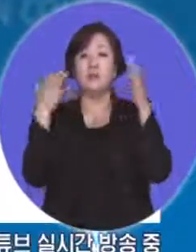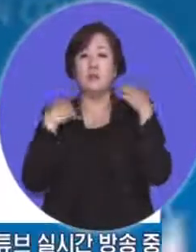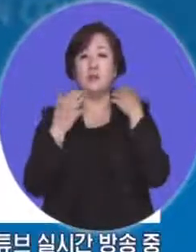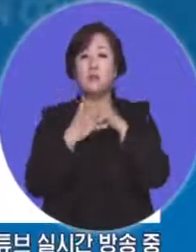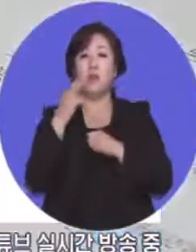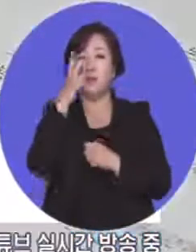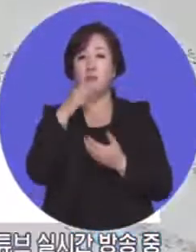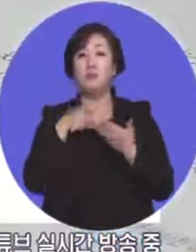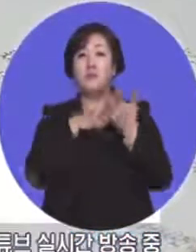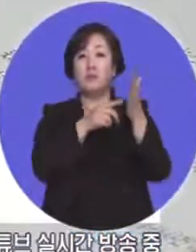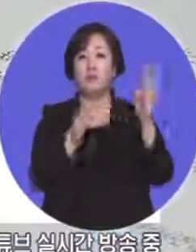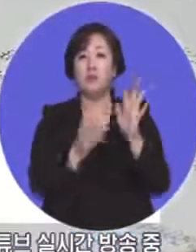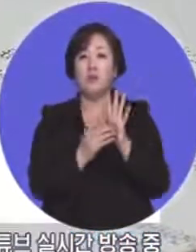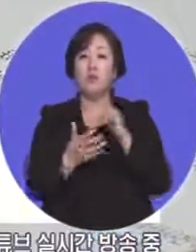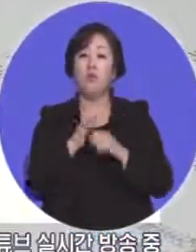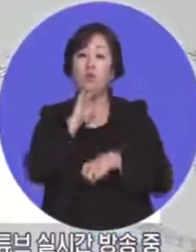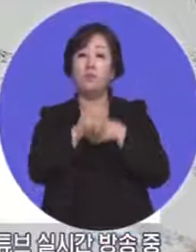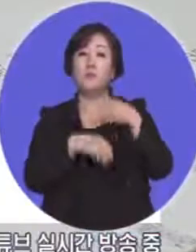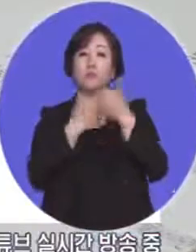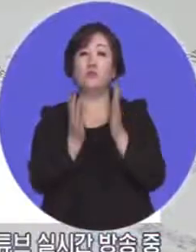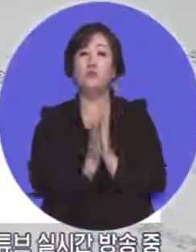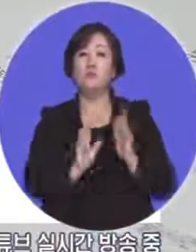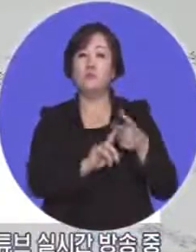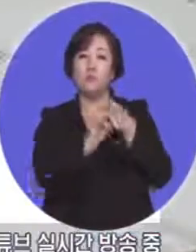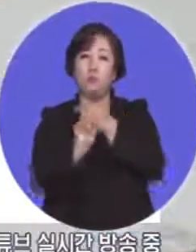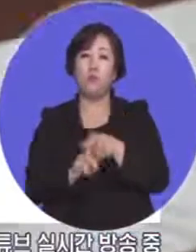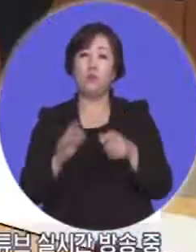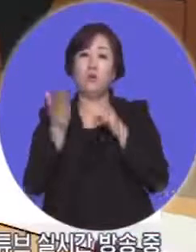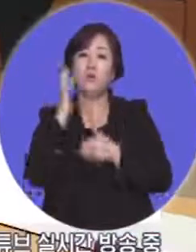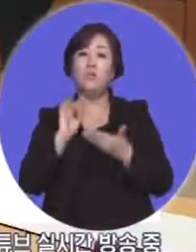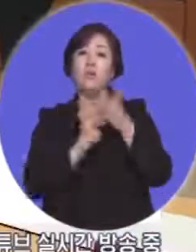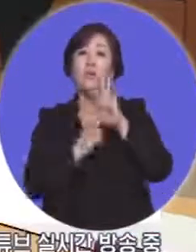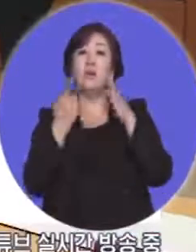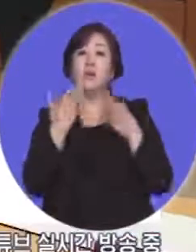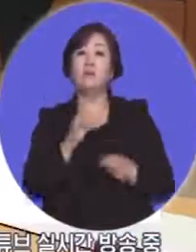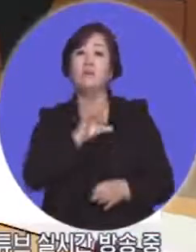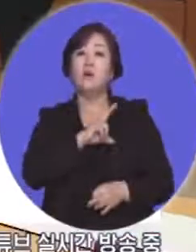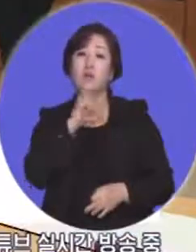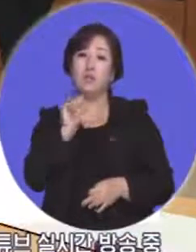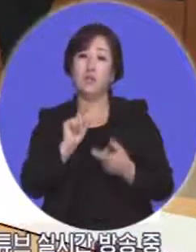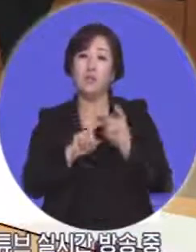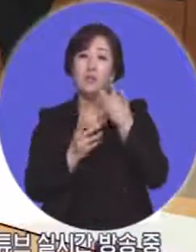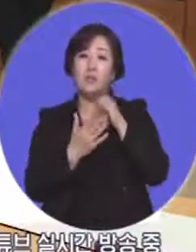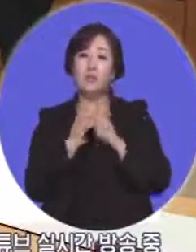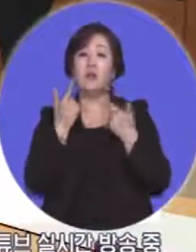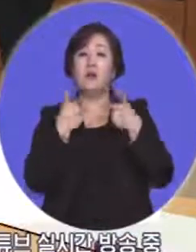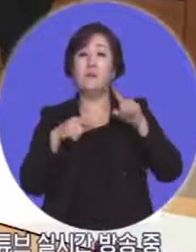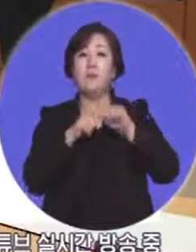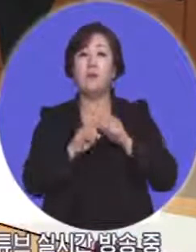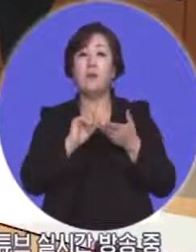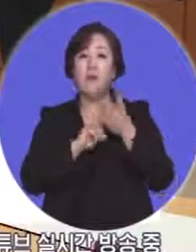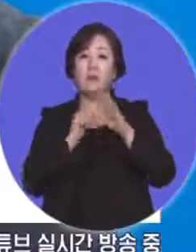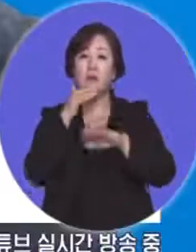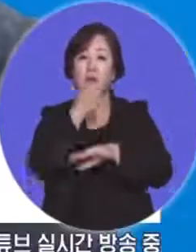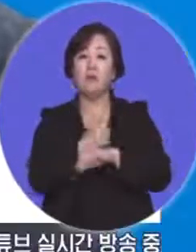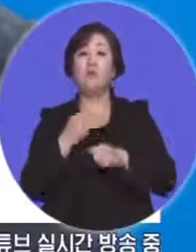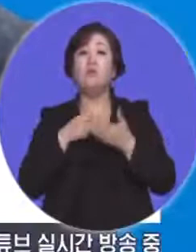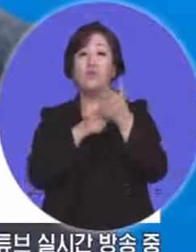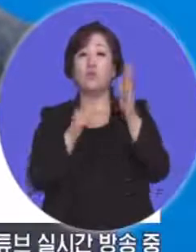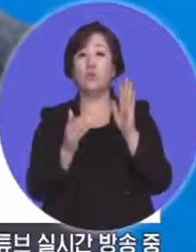촉구했으며 울산 민주시민포럼도 기자회견을 열고 김 의원에 대해 용역계약 의혹을 밝히라고